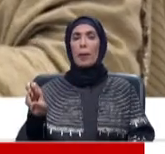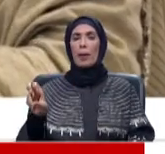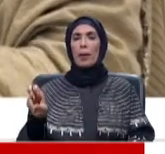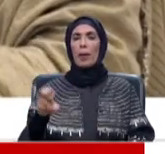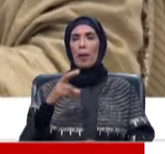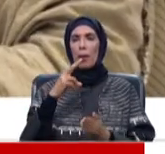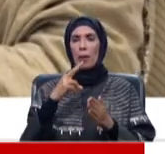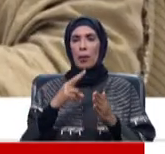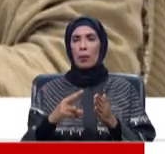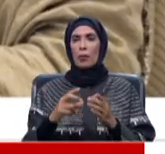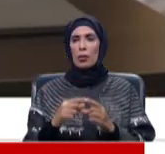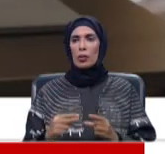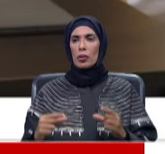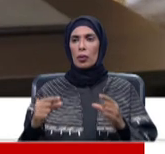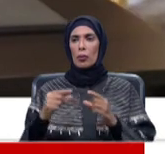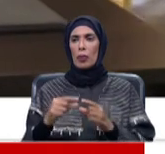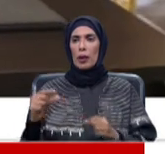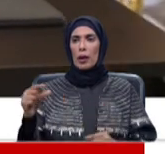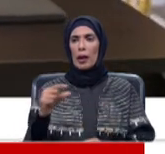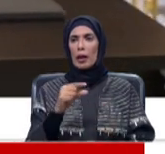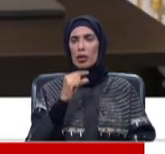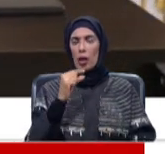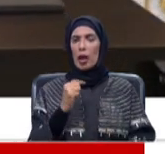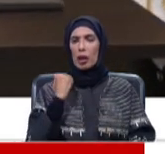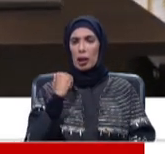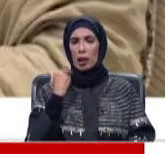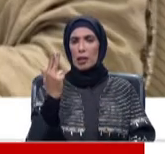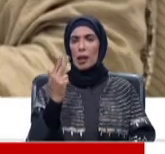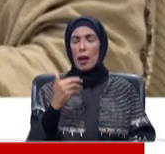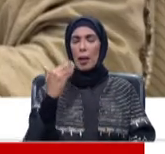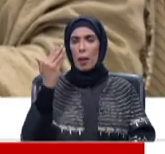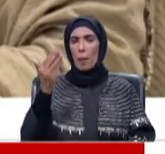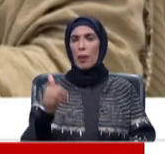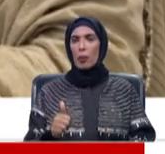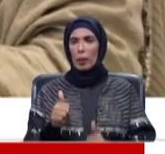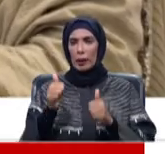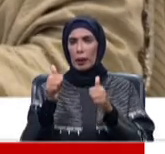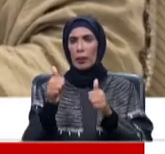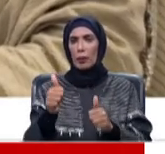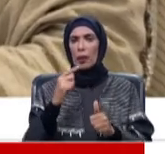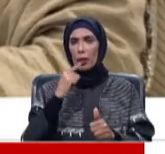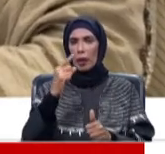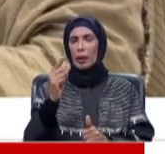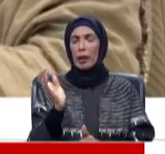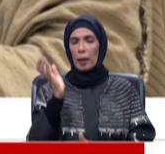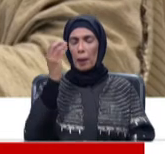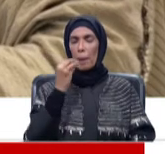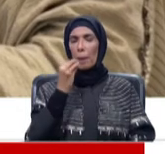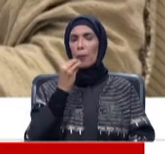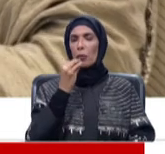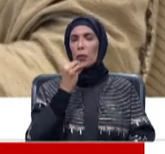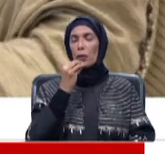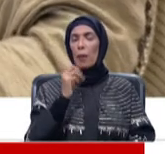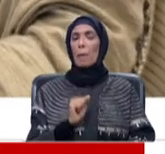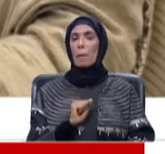المقرر عقدها في شهر سبتمبر المقبل، إطلاق السنة الدولية للأمن الغذائي